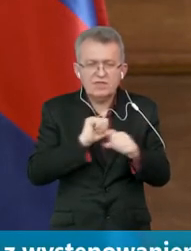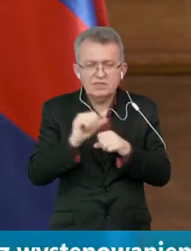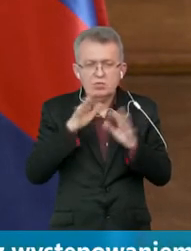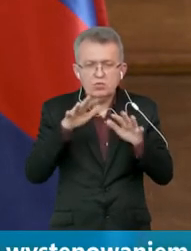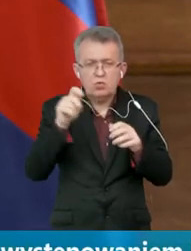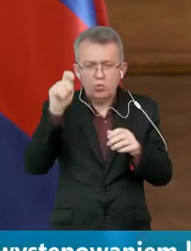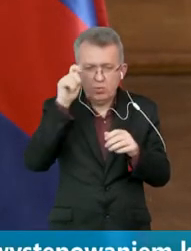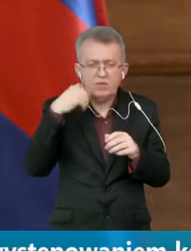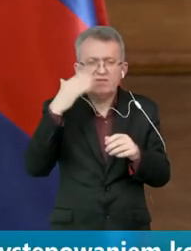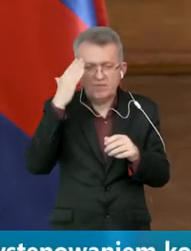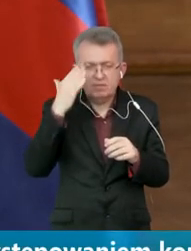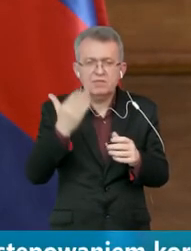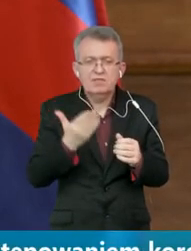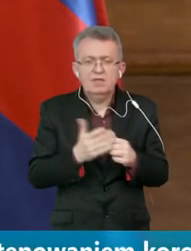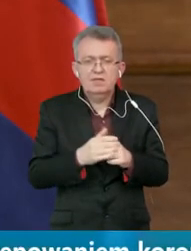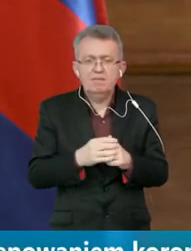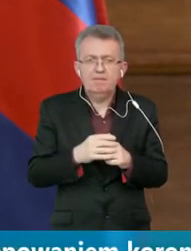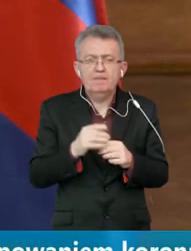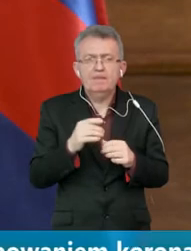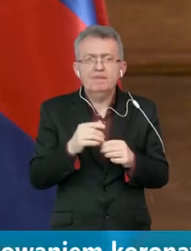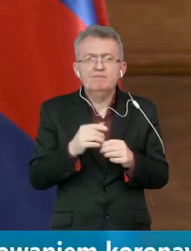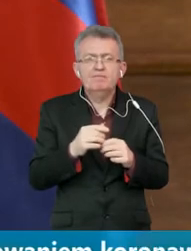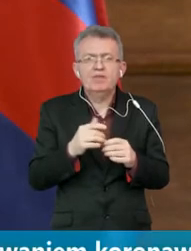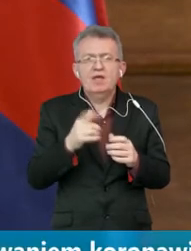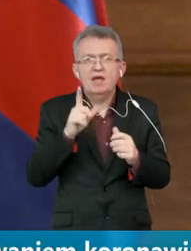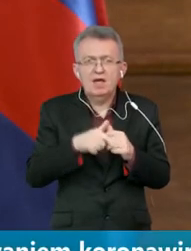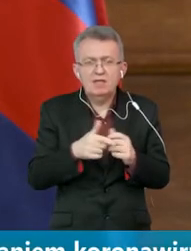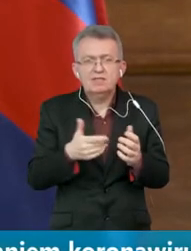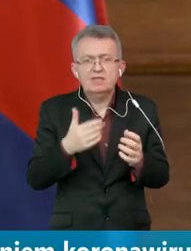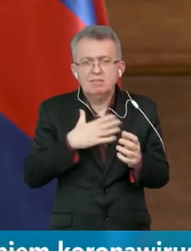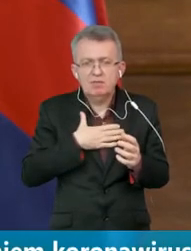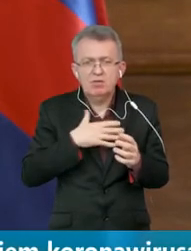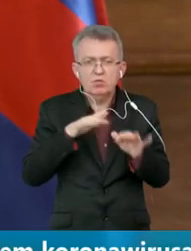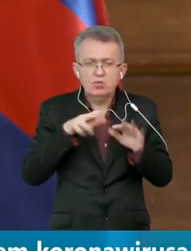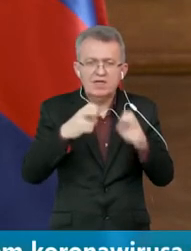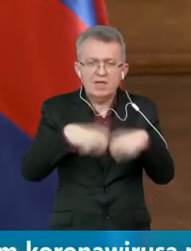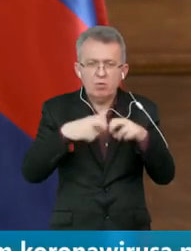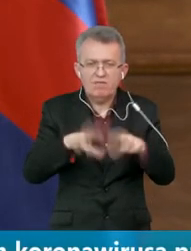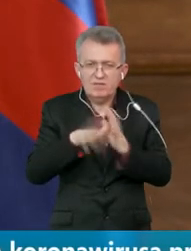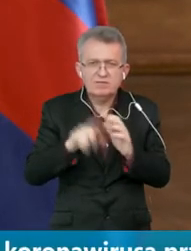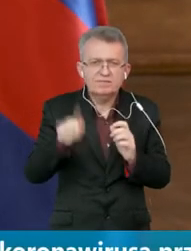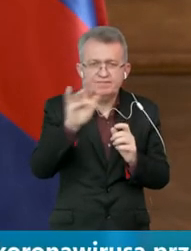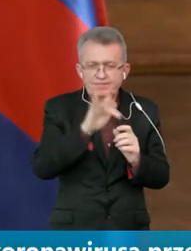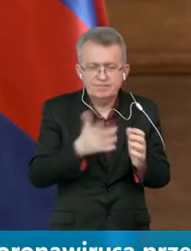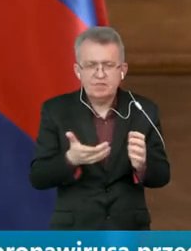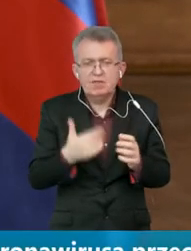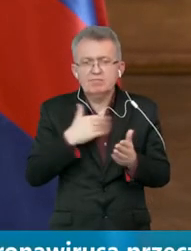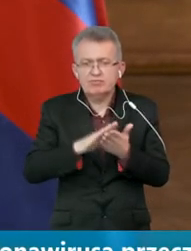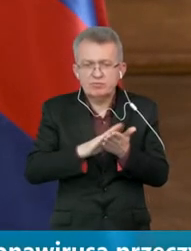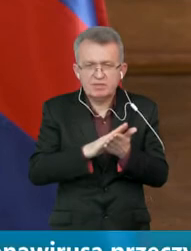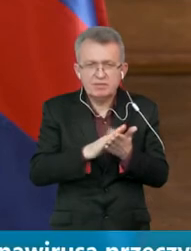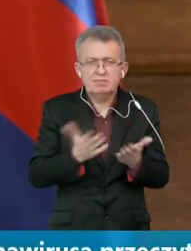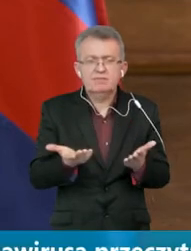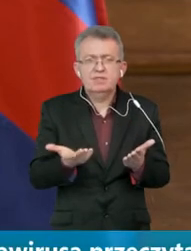skomplikowany proces. Niestety jesteśmy w trakcie wielu remontów w tej chwili, za co przepraszamy,